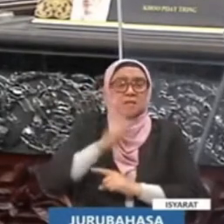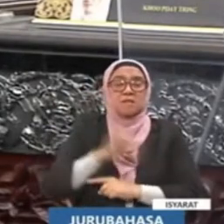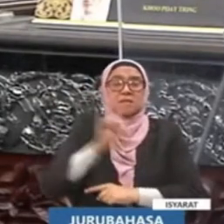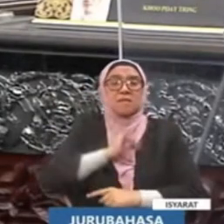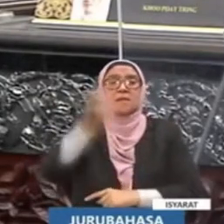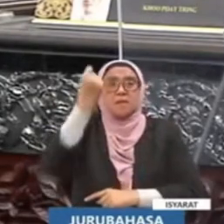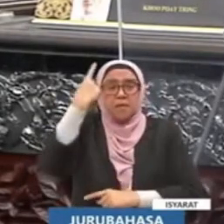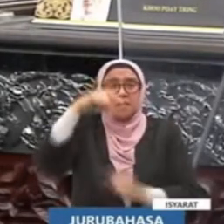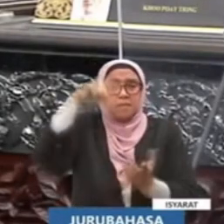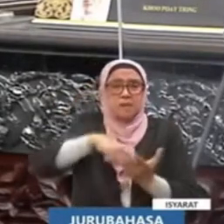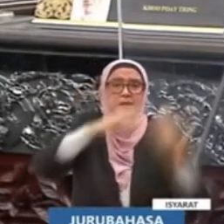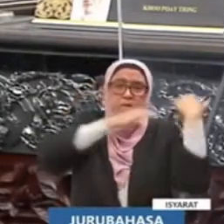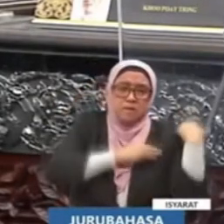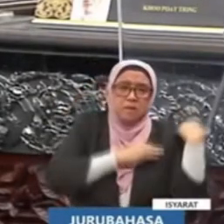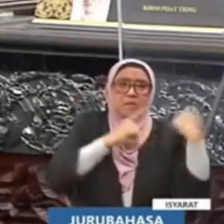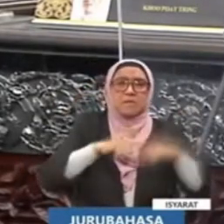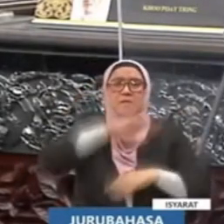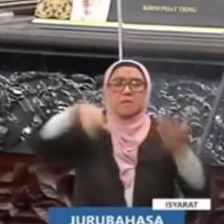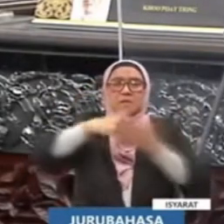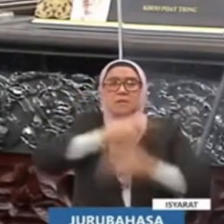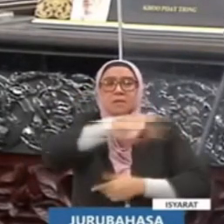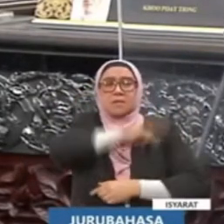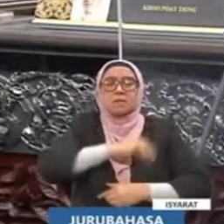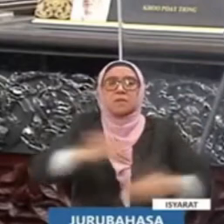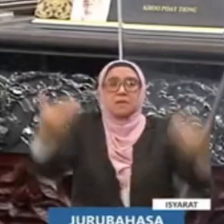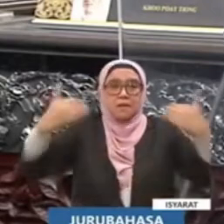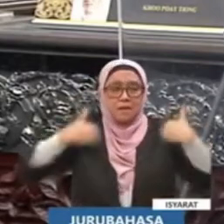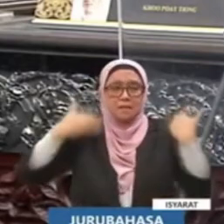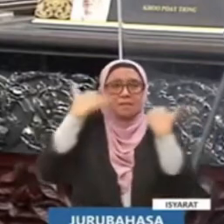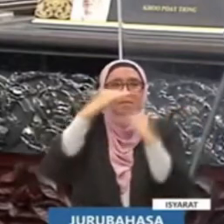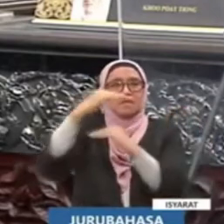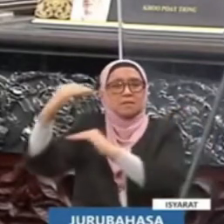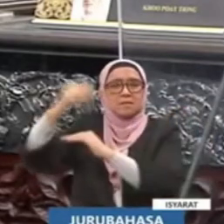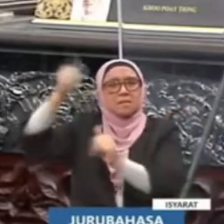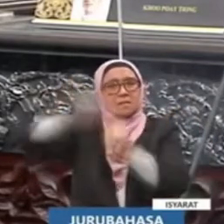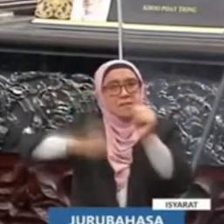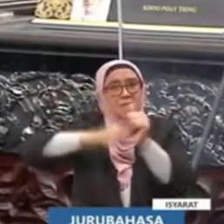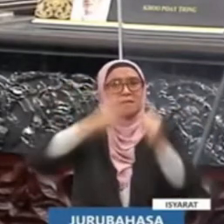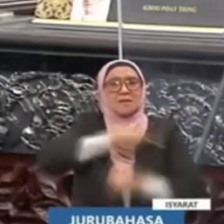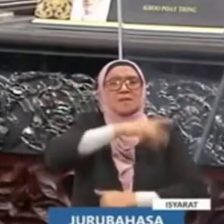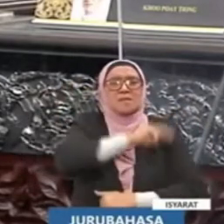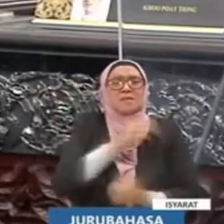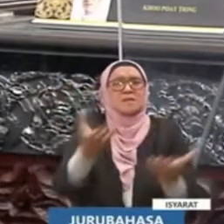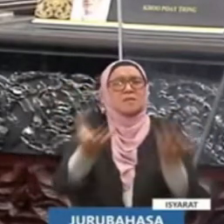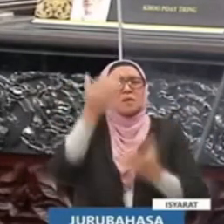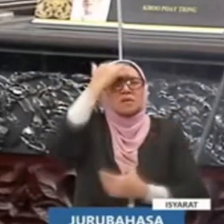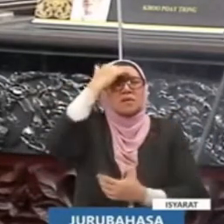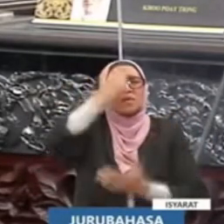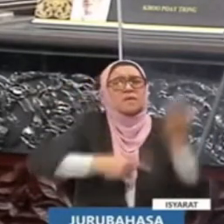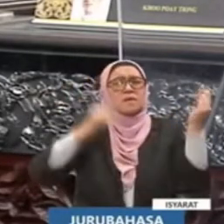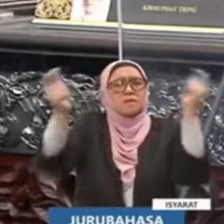juz jurisdiction dibawah Kementerian maka saya ingin tahu apakah pindahan undang-undang ataupun Dasa